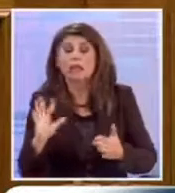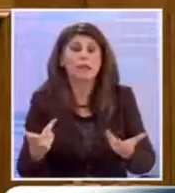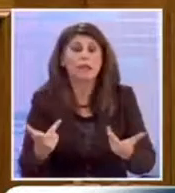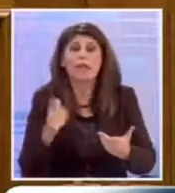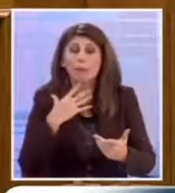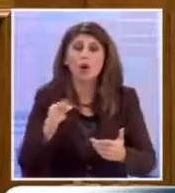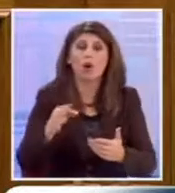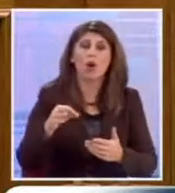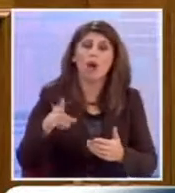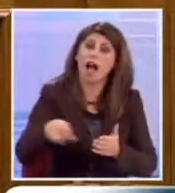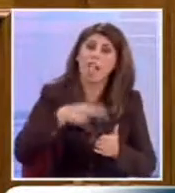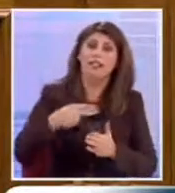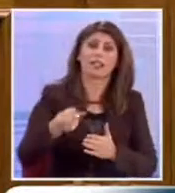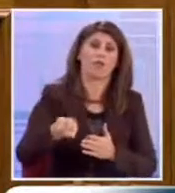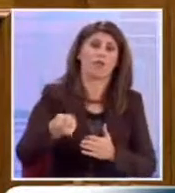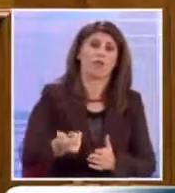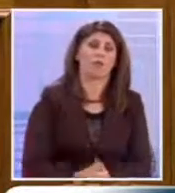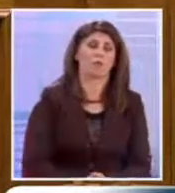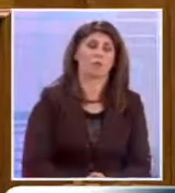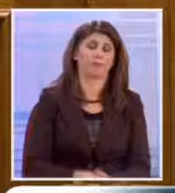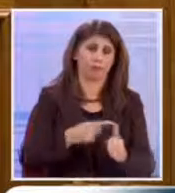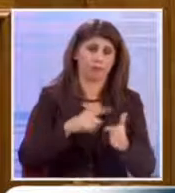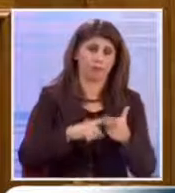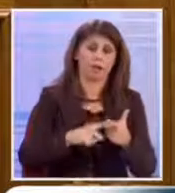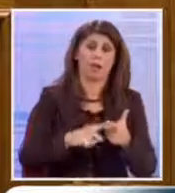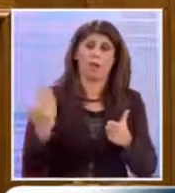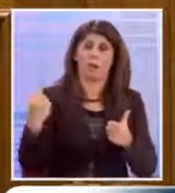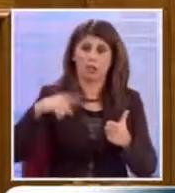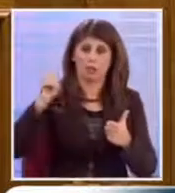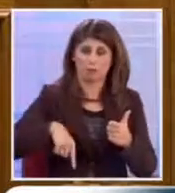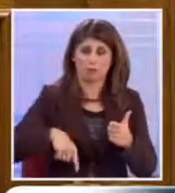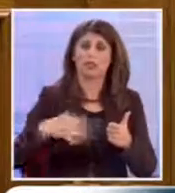Ένα δεύτερο κομμάτι που θα ήθελα να σας αναφέρω είναι ότι πριν από λίγες μέρες